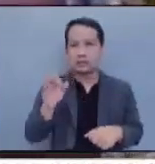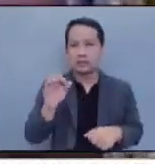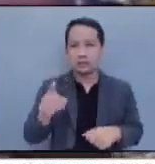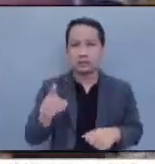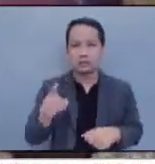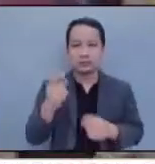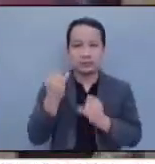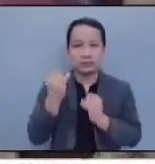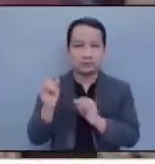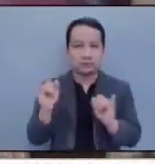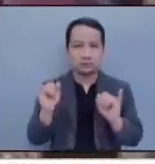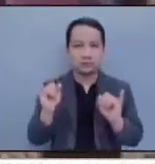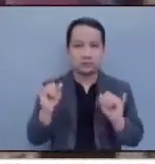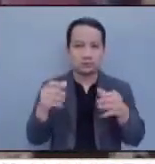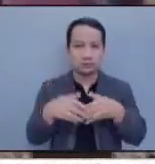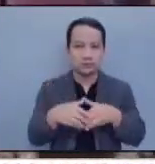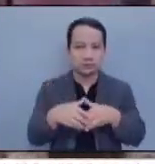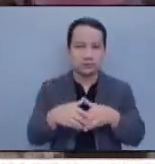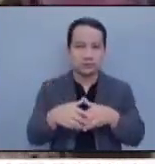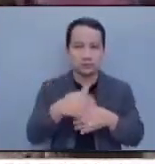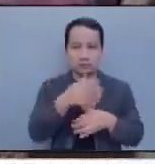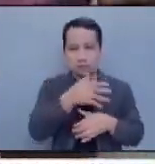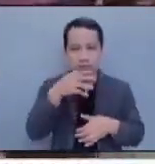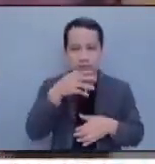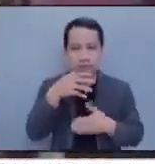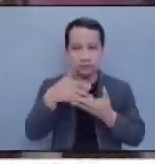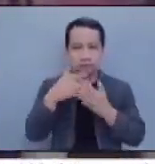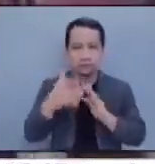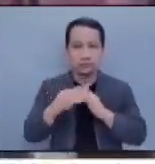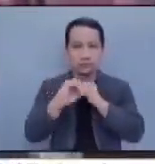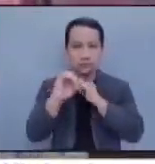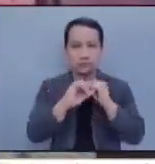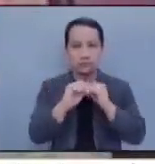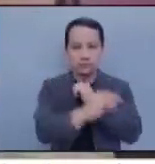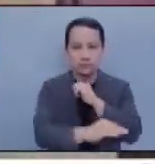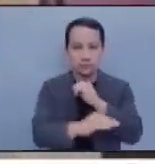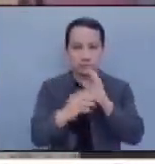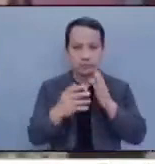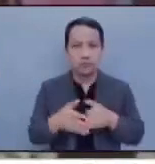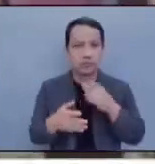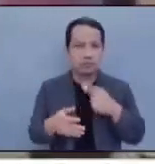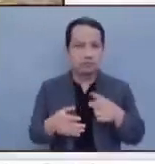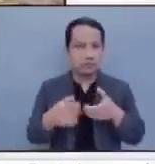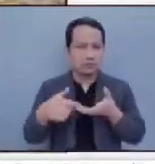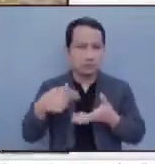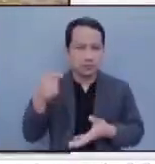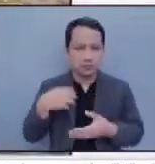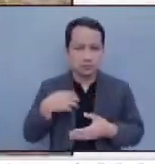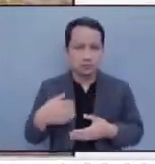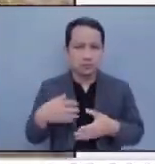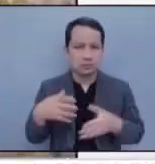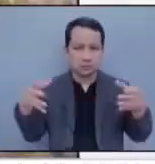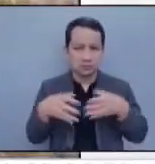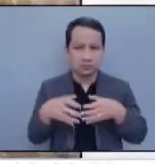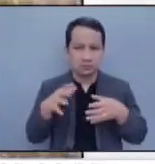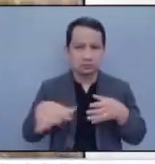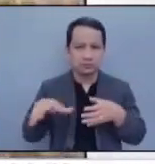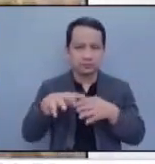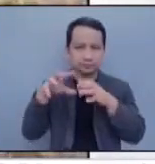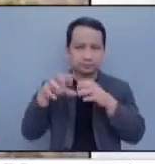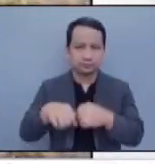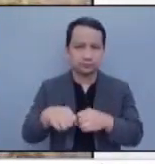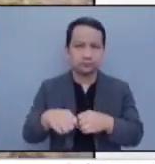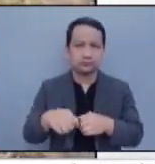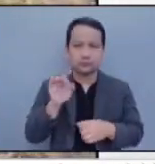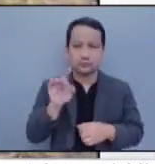na binubuo ng mga magsasaka, student advocates at foreigners. Ayon sa Tarlac Police, sa kabuang bilang ng mga naaresto, 83